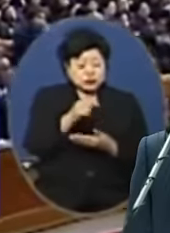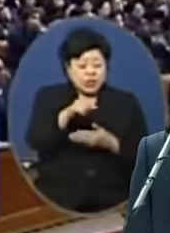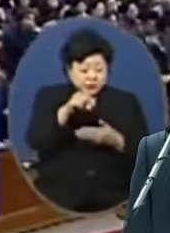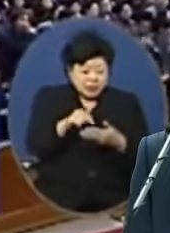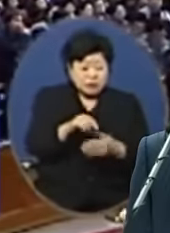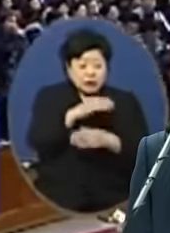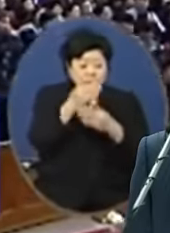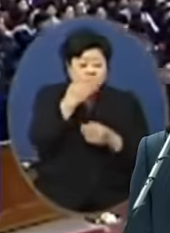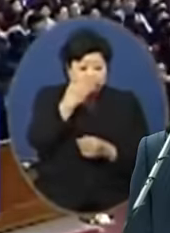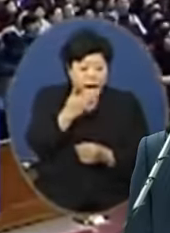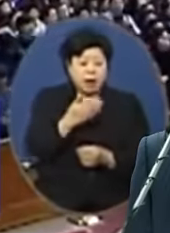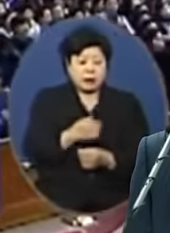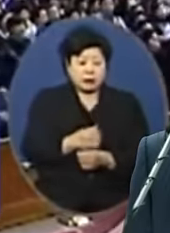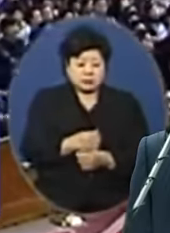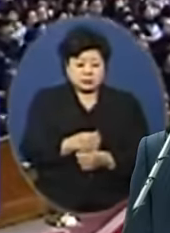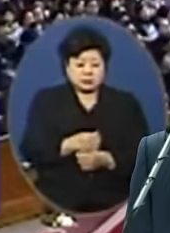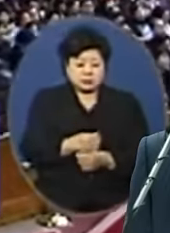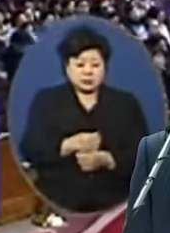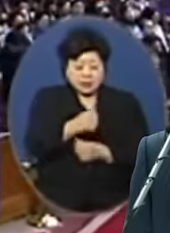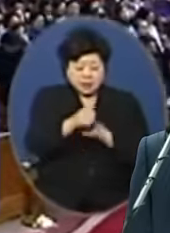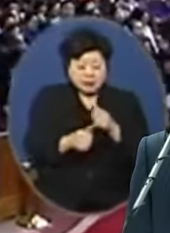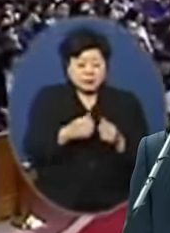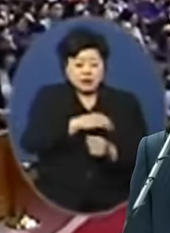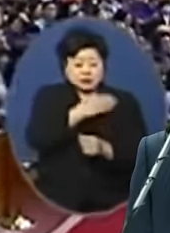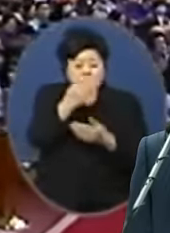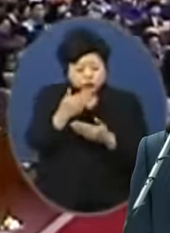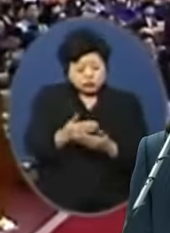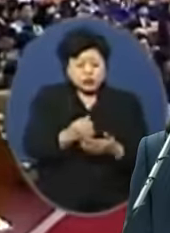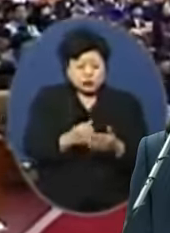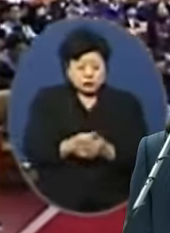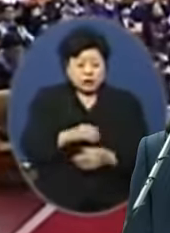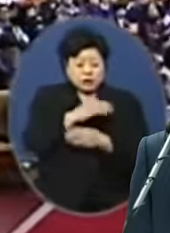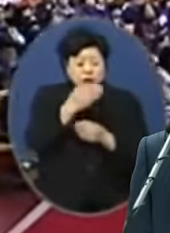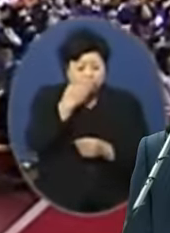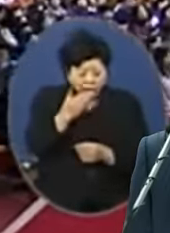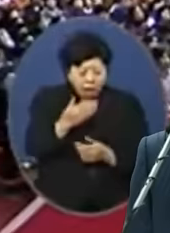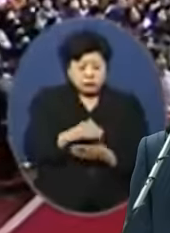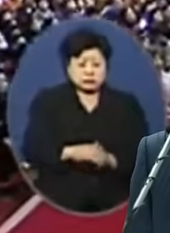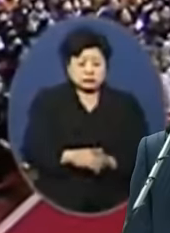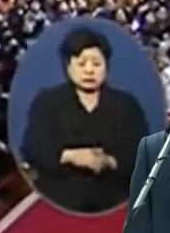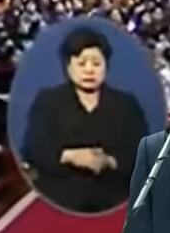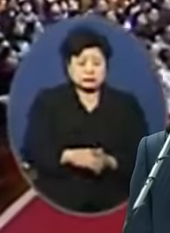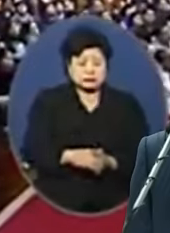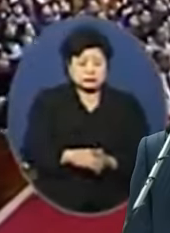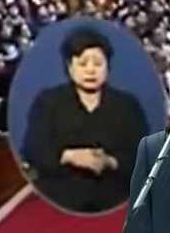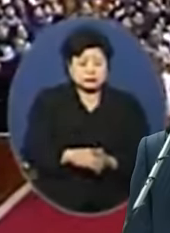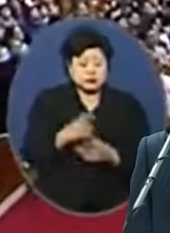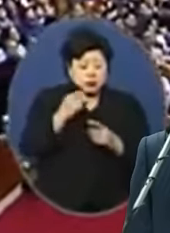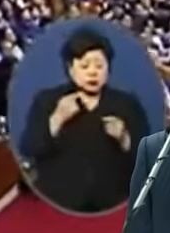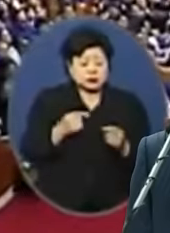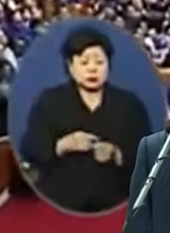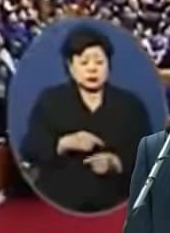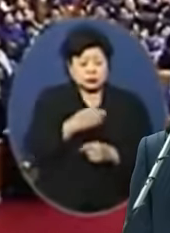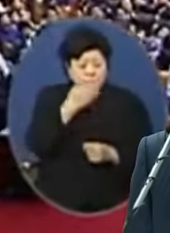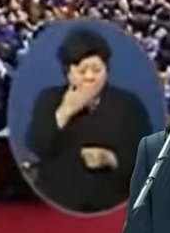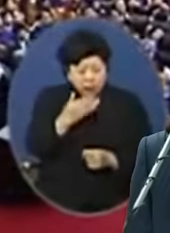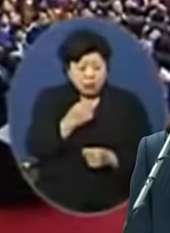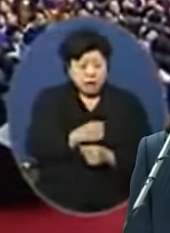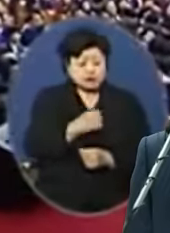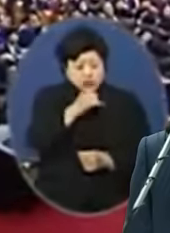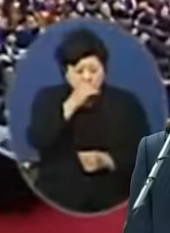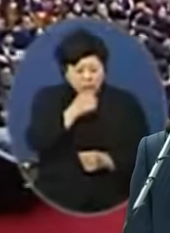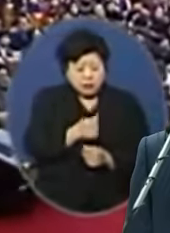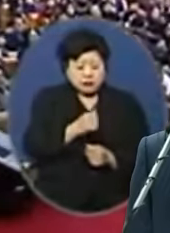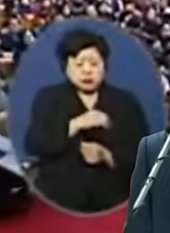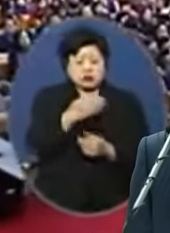내가 모든 것을 할 수 있느니라. 하나님이 내게 능력 주심으로 나는 모든 것을 할 수 있다고 해야 되는 것입니다. 조용기 너는 모든 것을 할 수 있다.